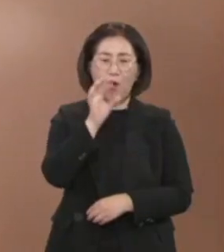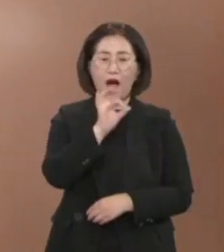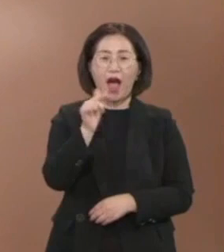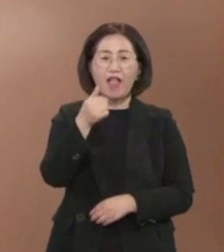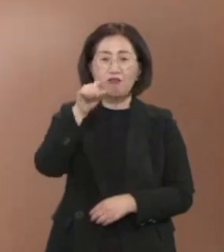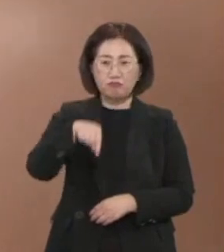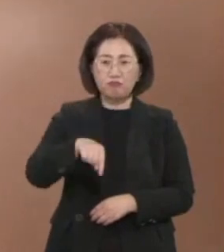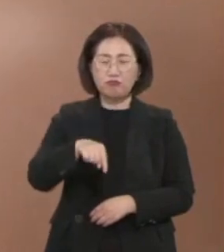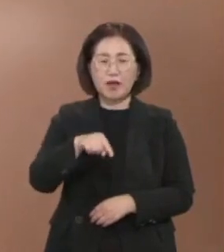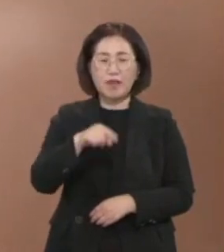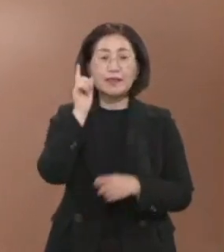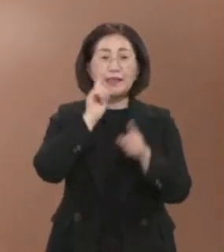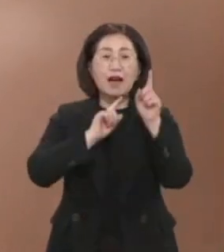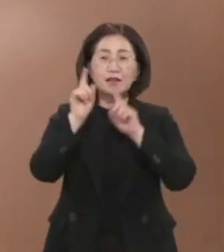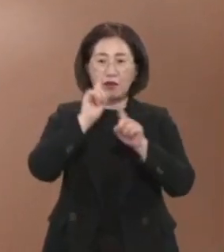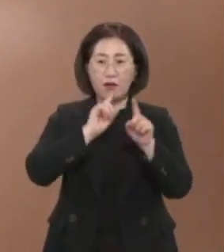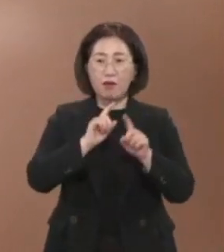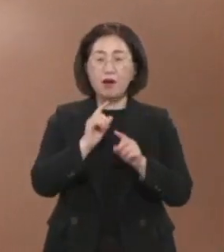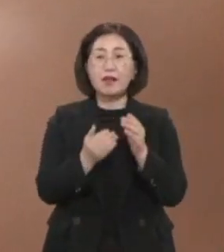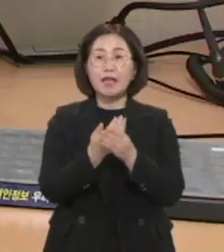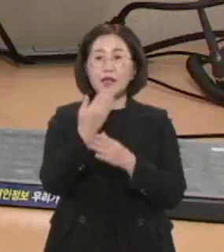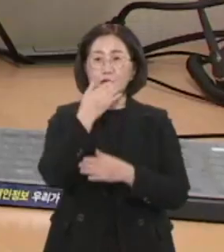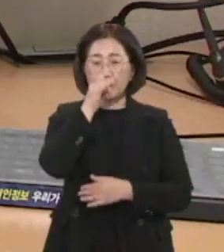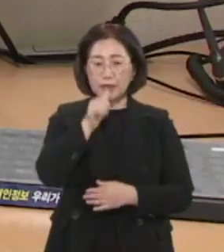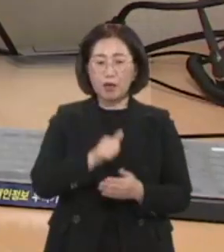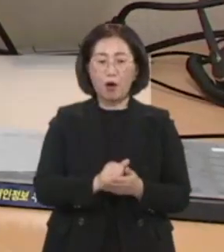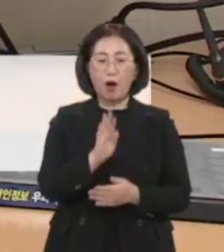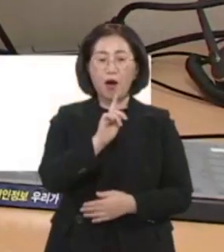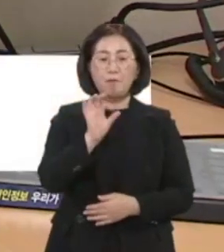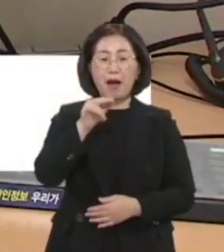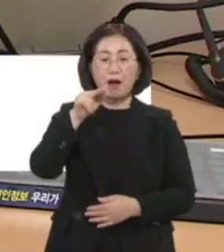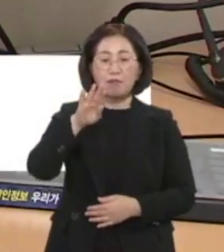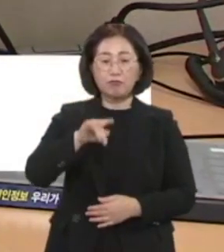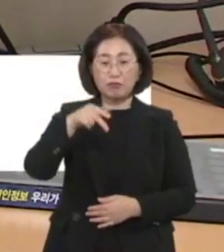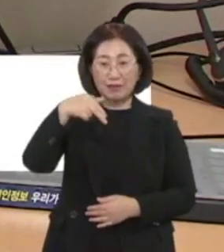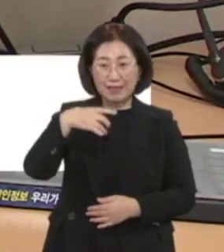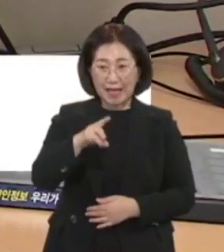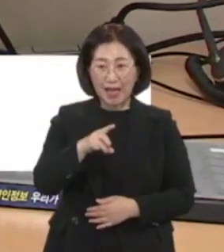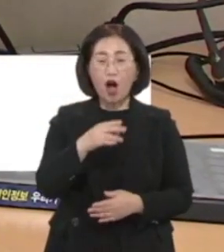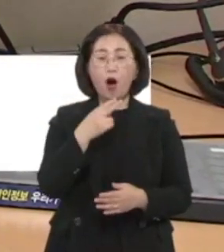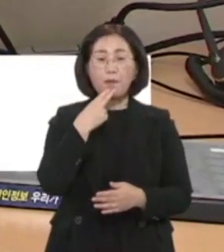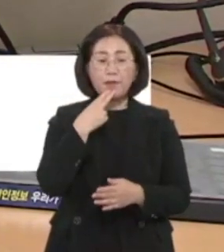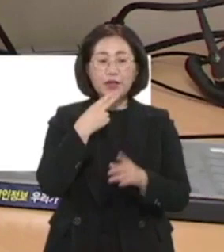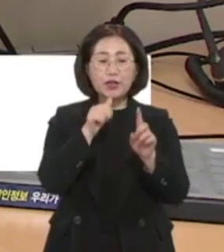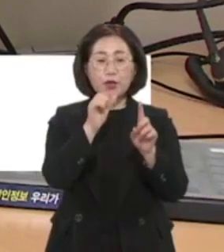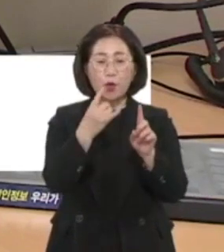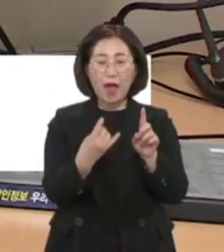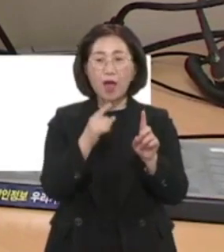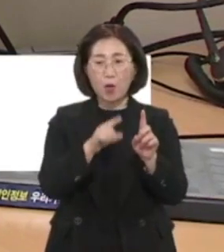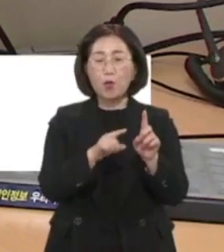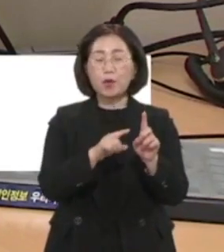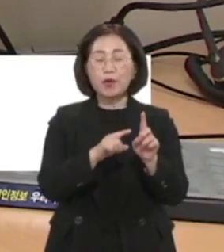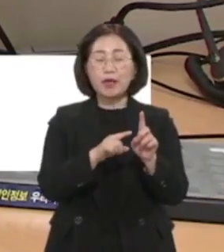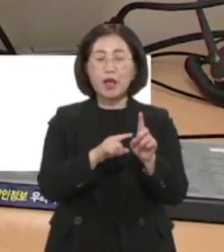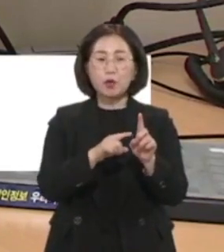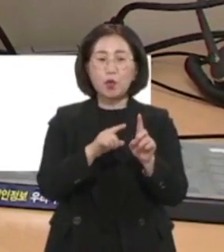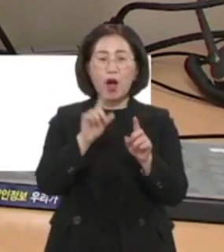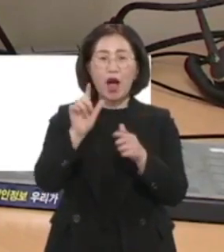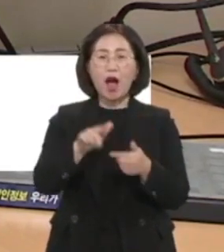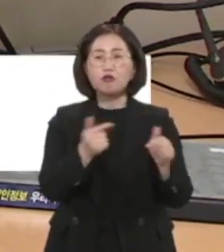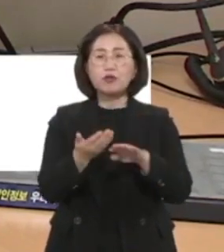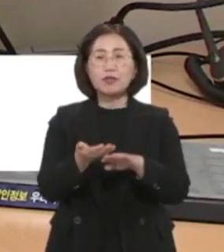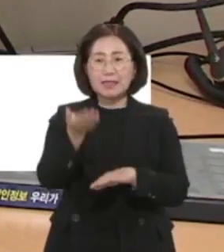수 있습니다. 방부제를 첨가하지 않은 일회용 인공눈물이라 하더라도 하루에 6회 이상 사용하는 것은 눈물